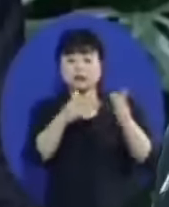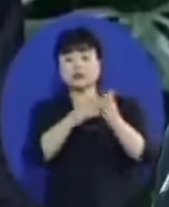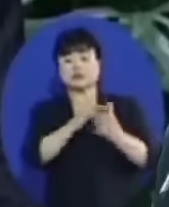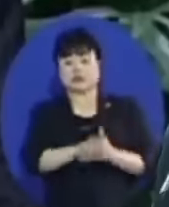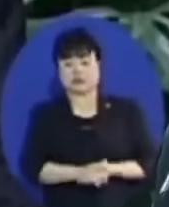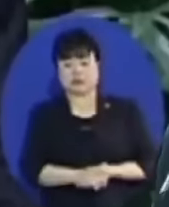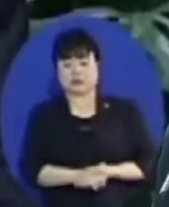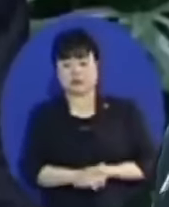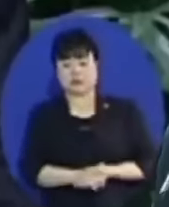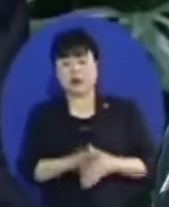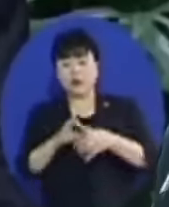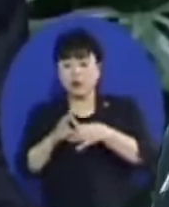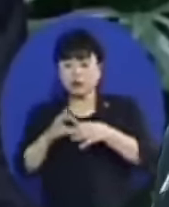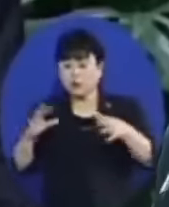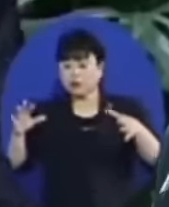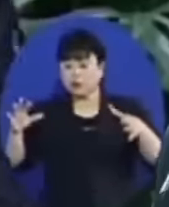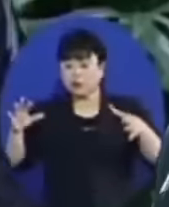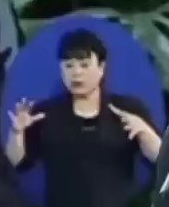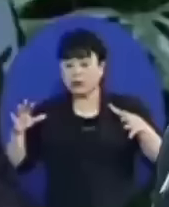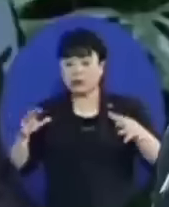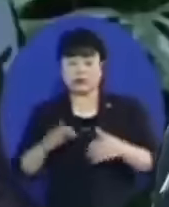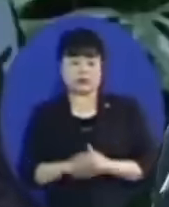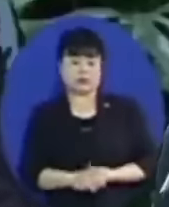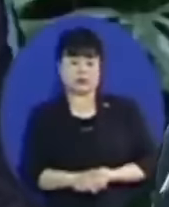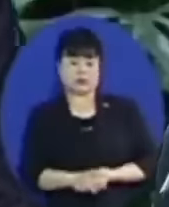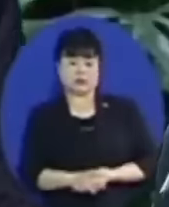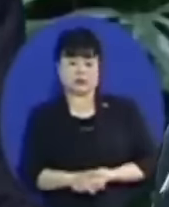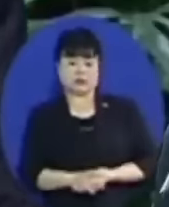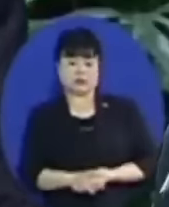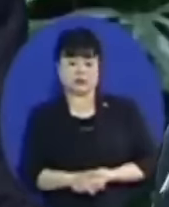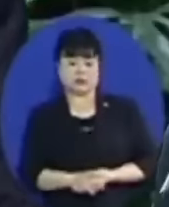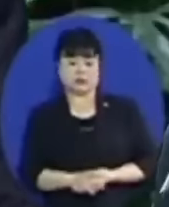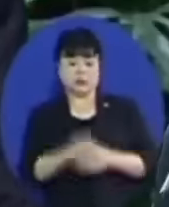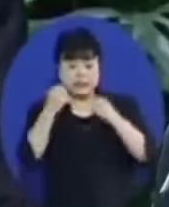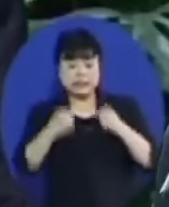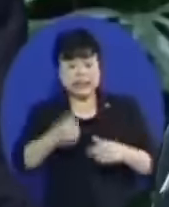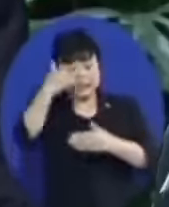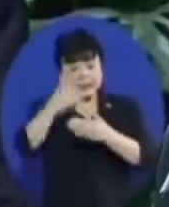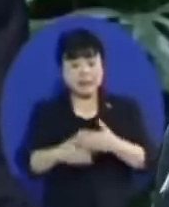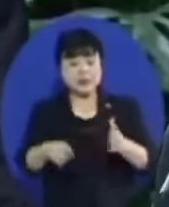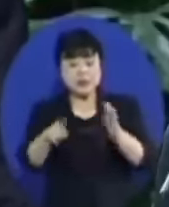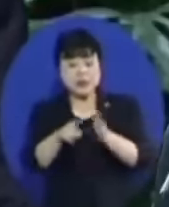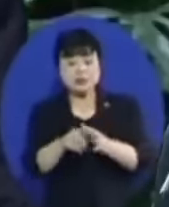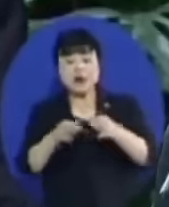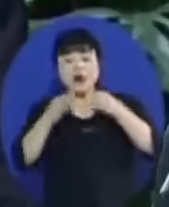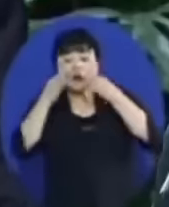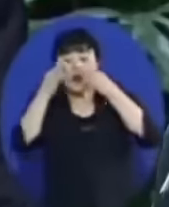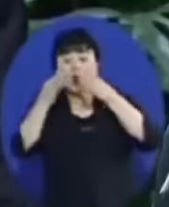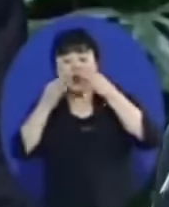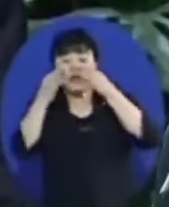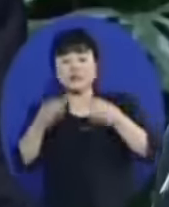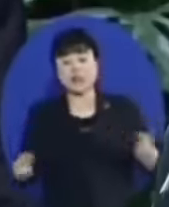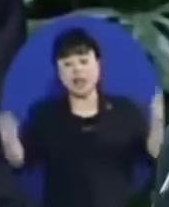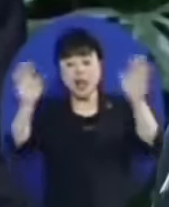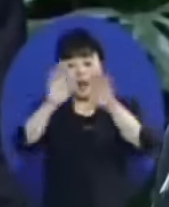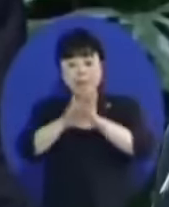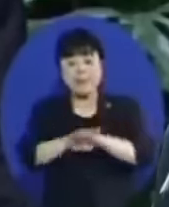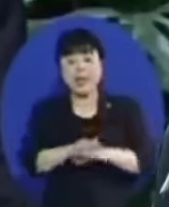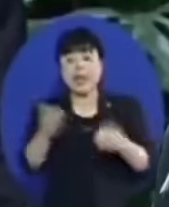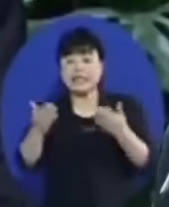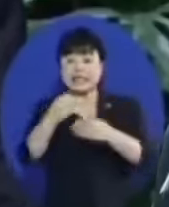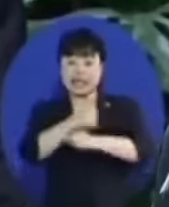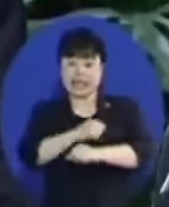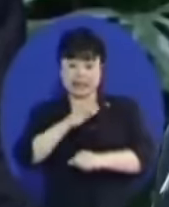넘어져도 관심도 기울이지 않았습니다. 그래도 우리도 살아남기 위해서 전력을 기울이는데 밤에 이제 노동을 해야